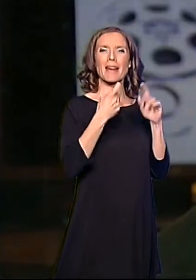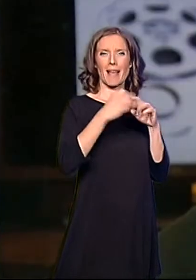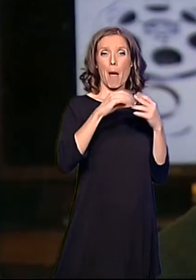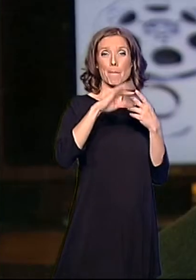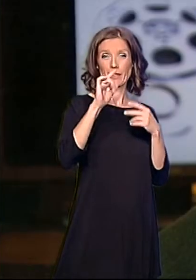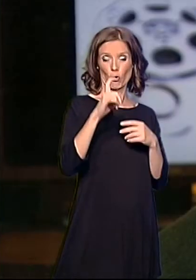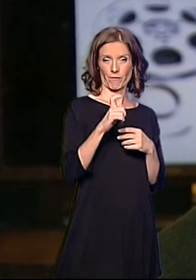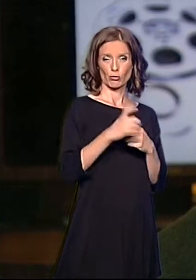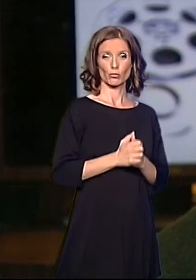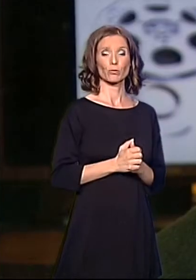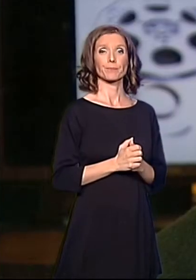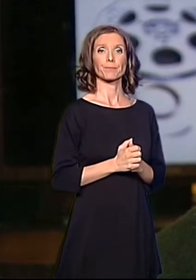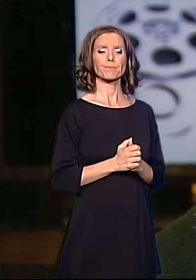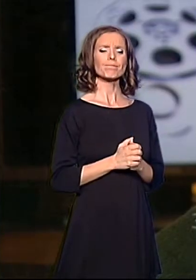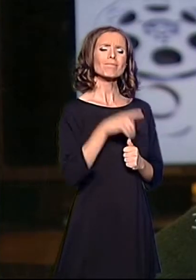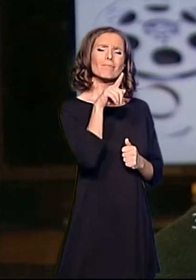Diskriminacija je